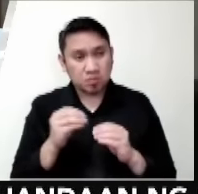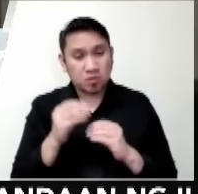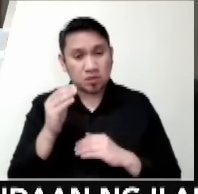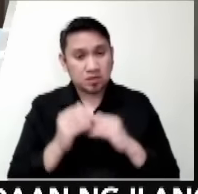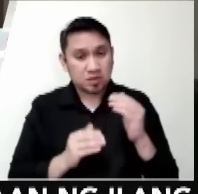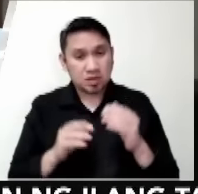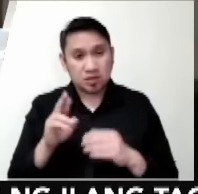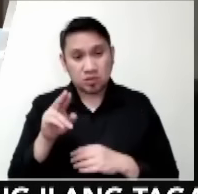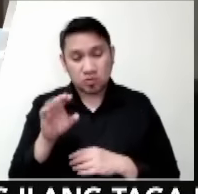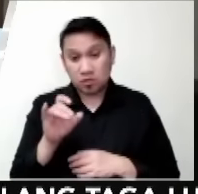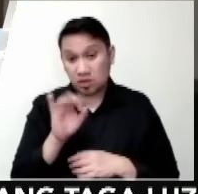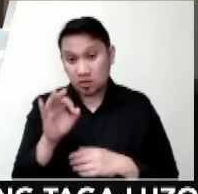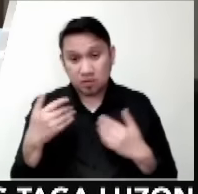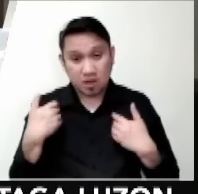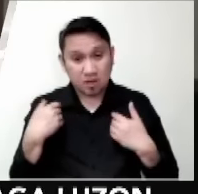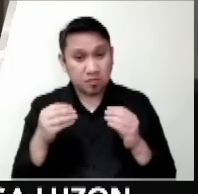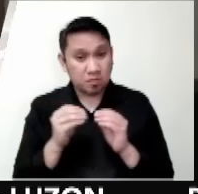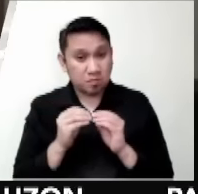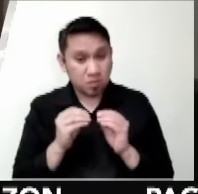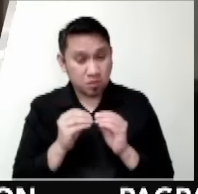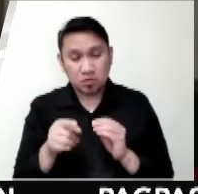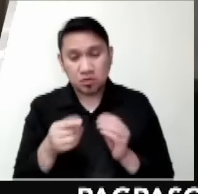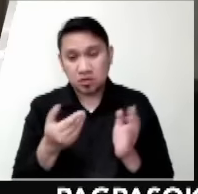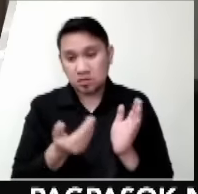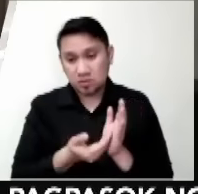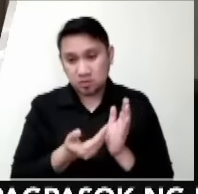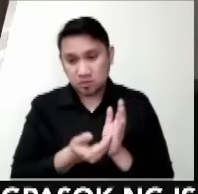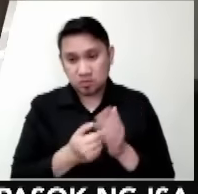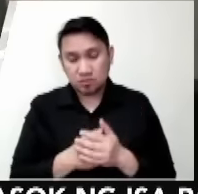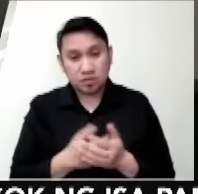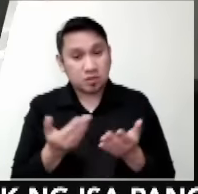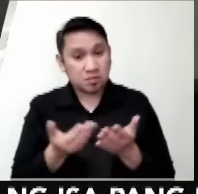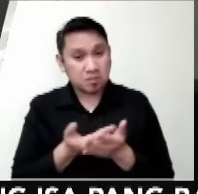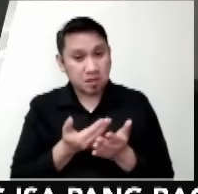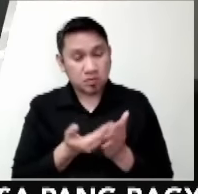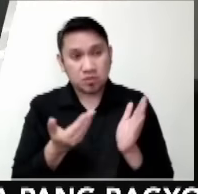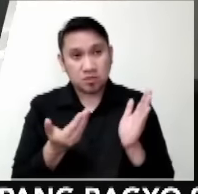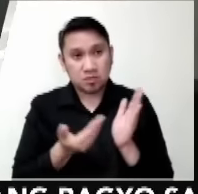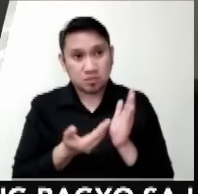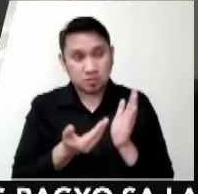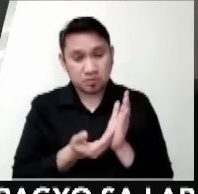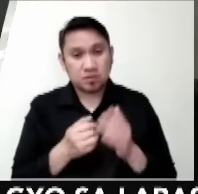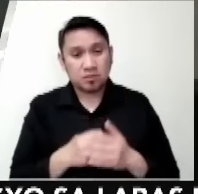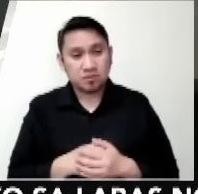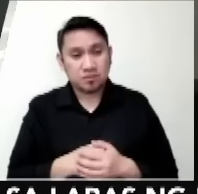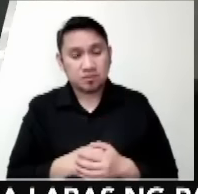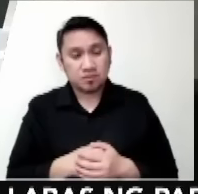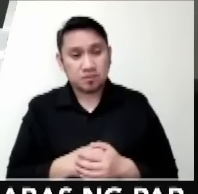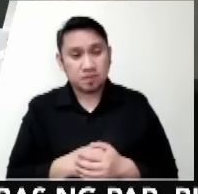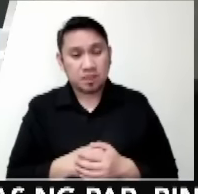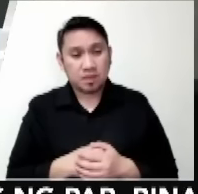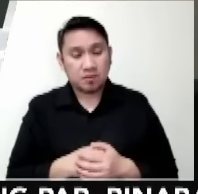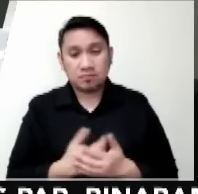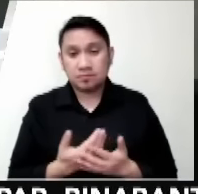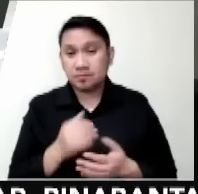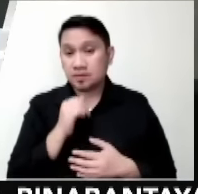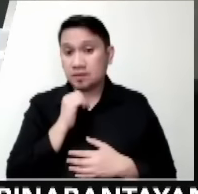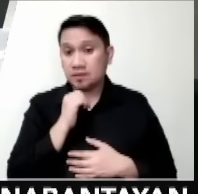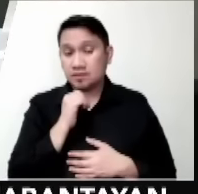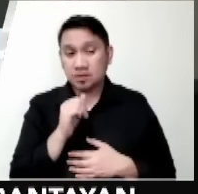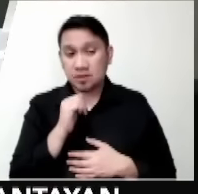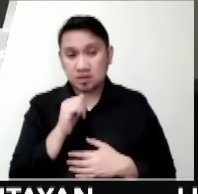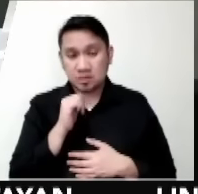lulutang na testimony at new evidence will come out, hindi kami